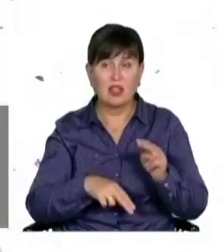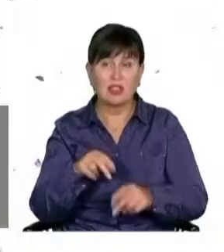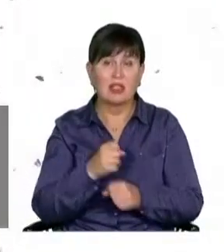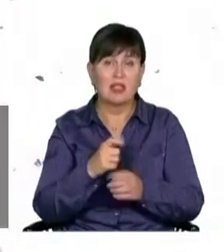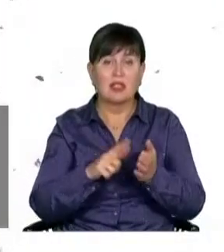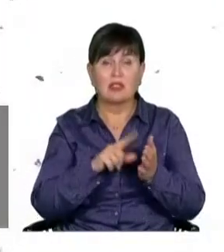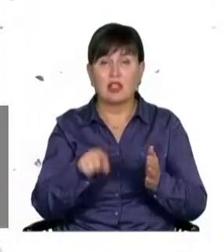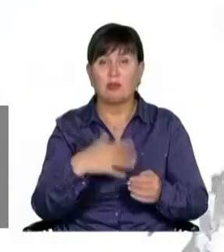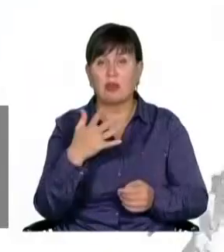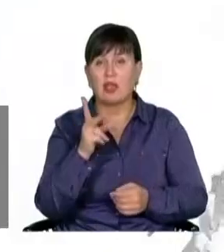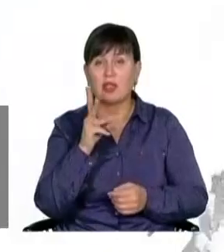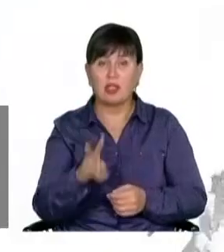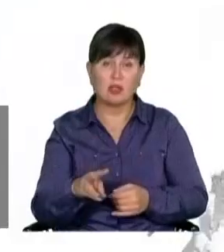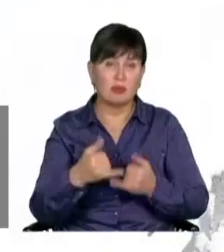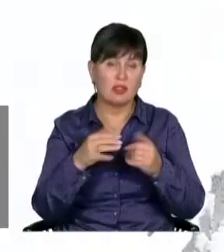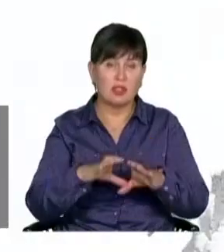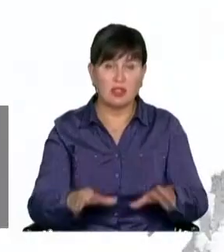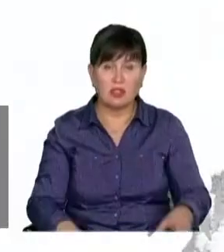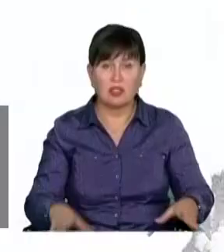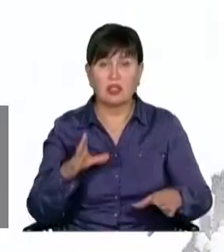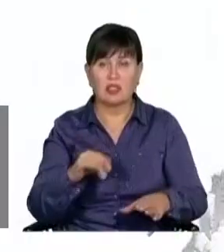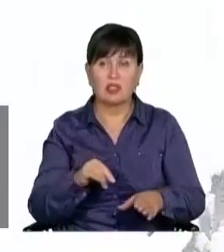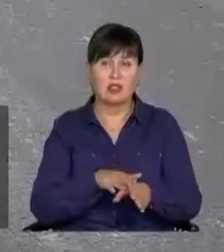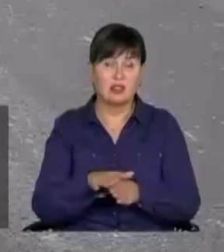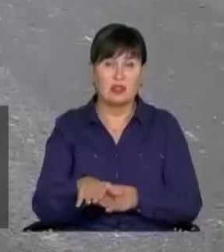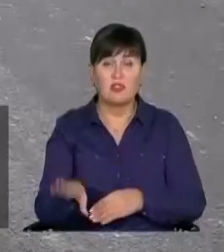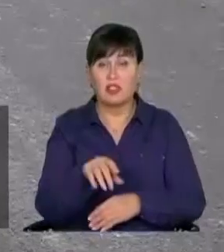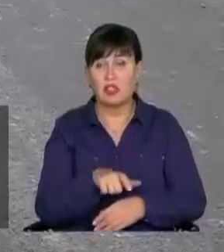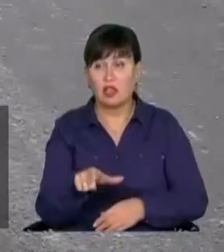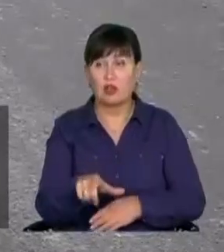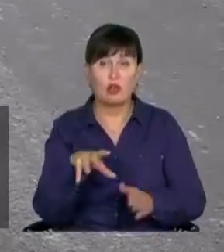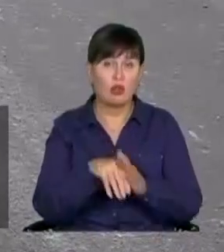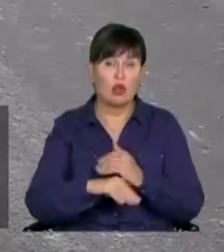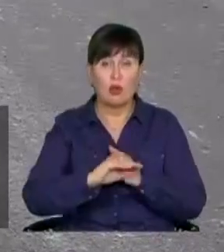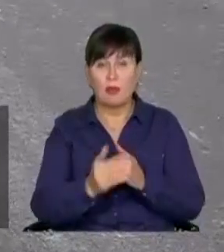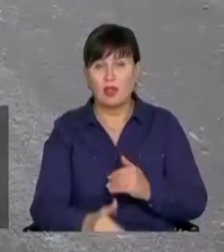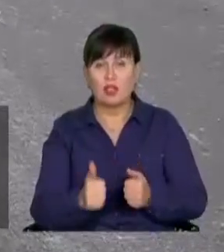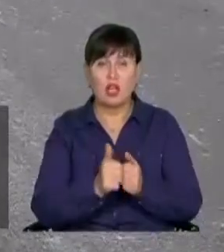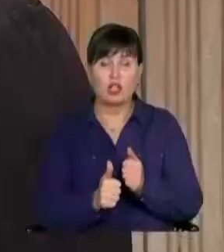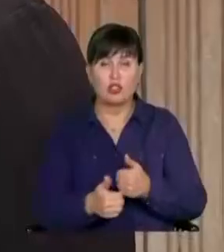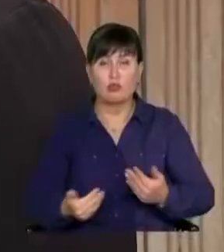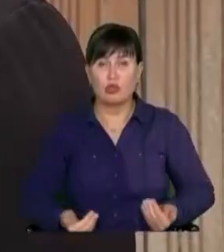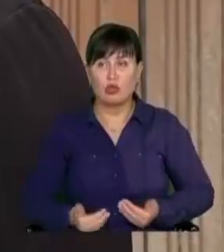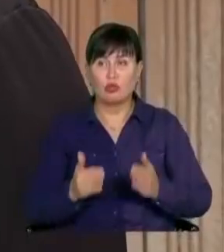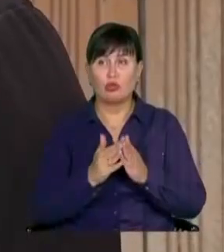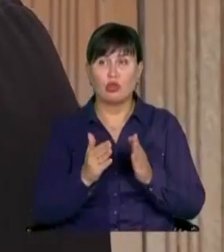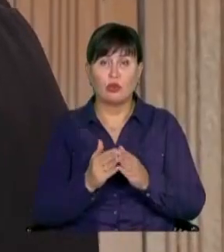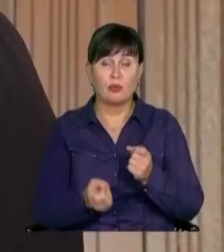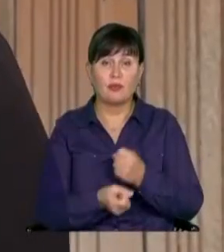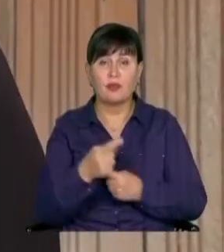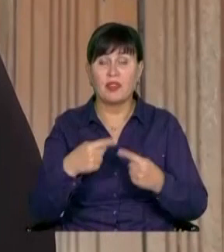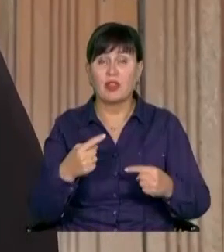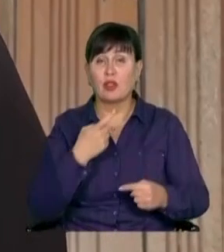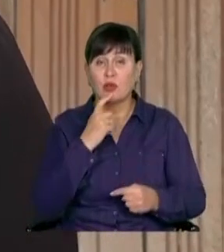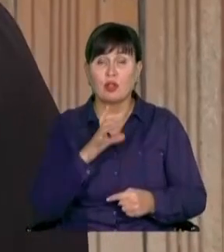7,5 километров инженерных сетей и заасфальтировали все дороги, включая подъезды к каждому жилому дому. Мы столкнулись с рядом трудностей.